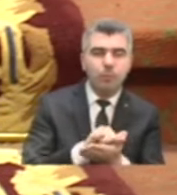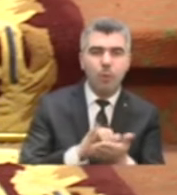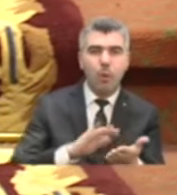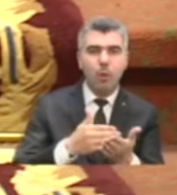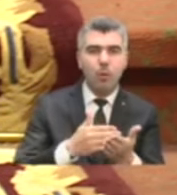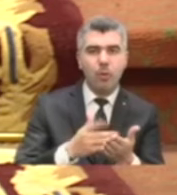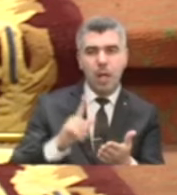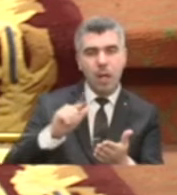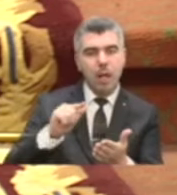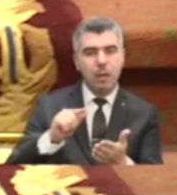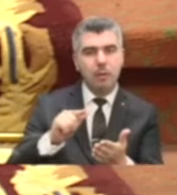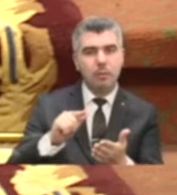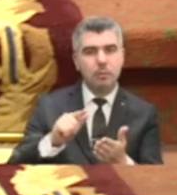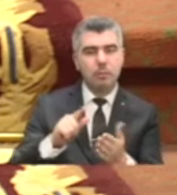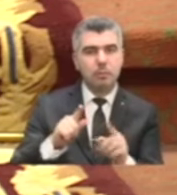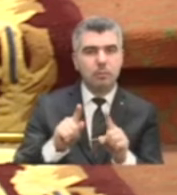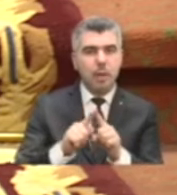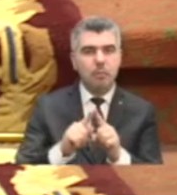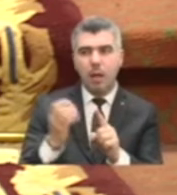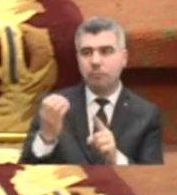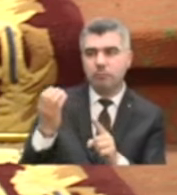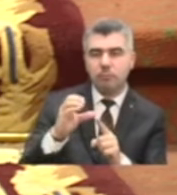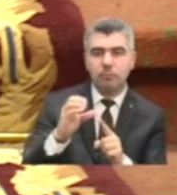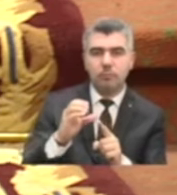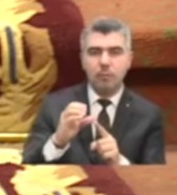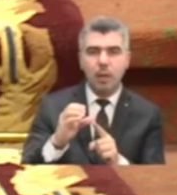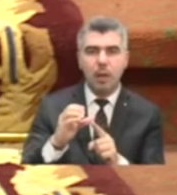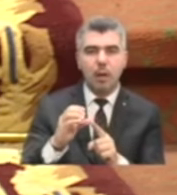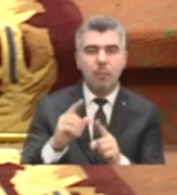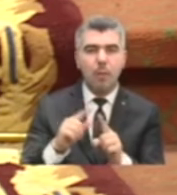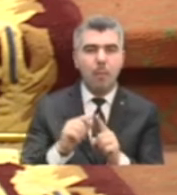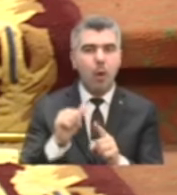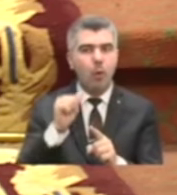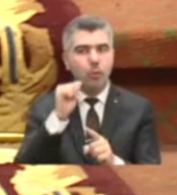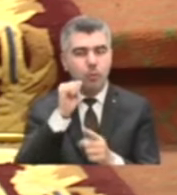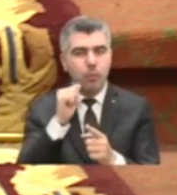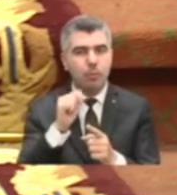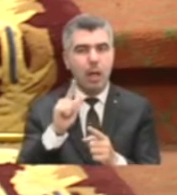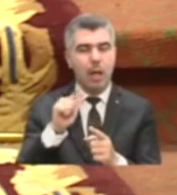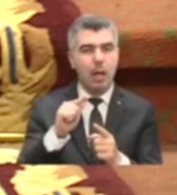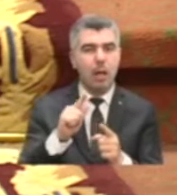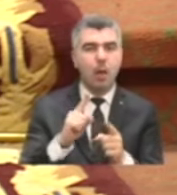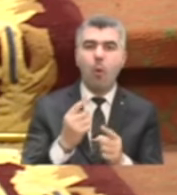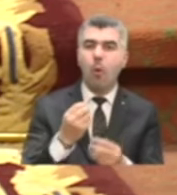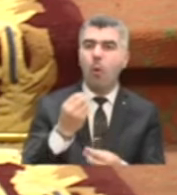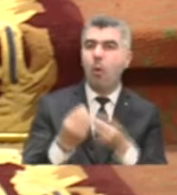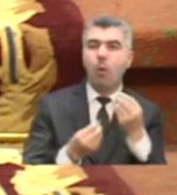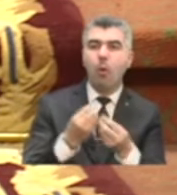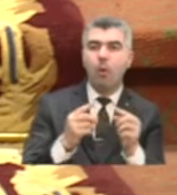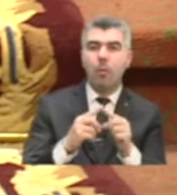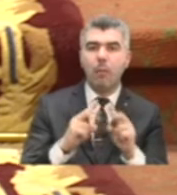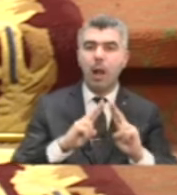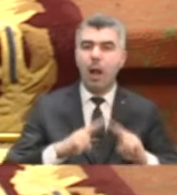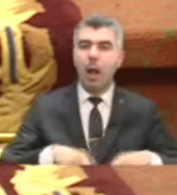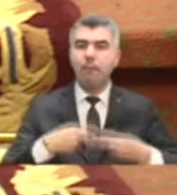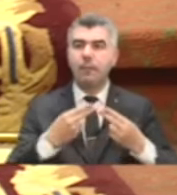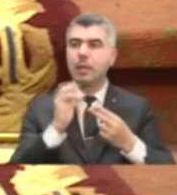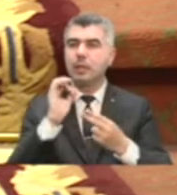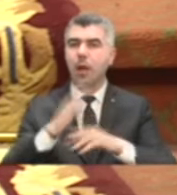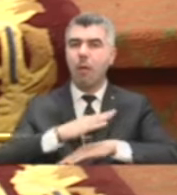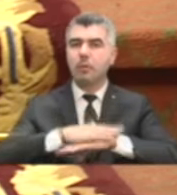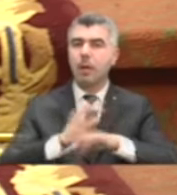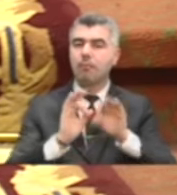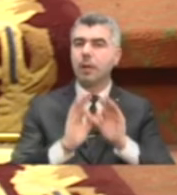محتوى إما يكون زائف أو يمس بالحياة الخاصة للأفراد. وهنا يجب التذكير على